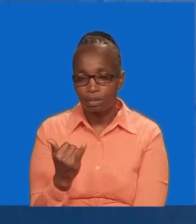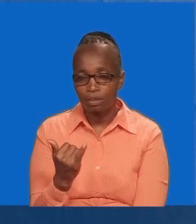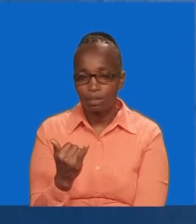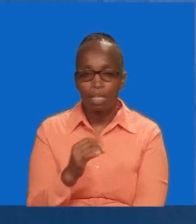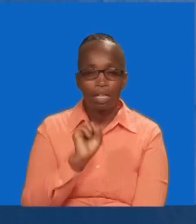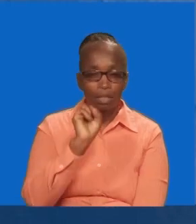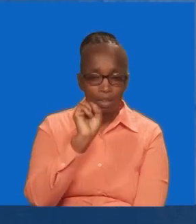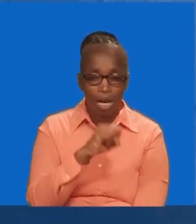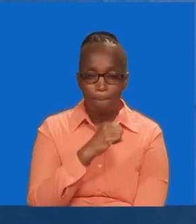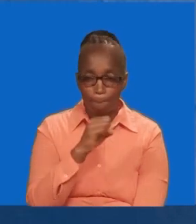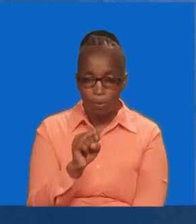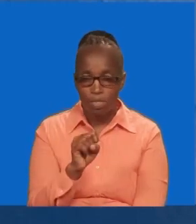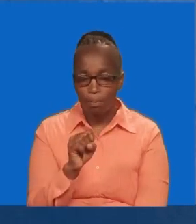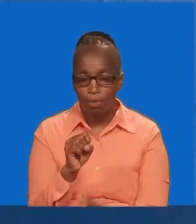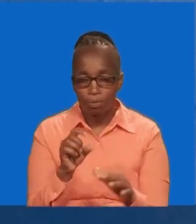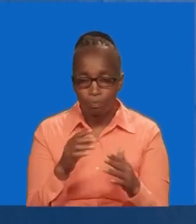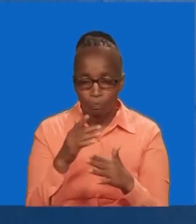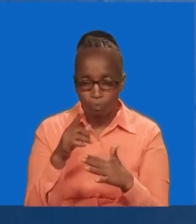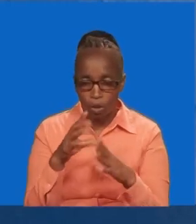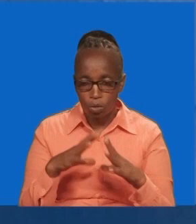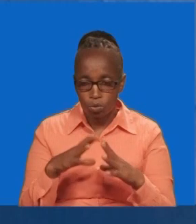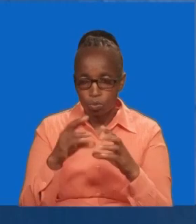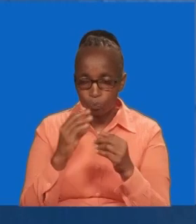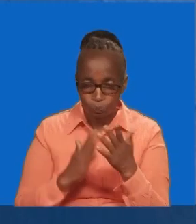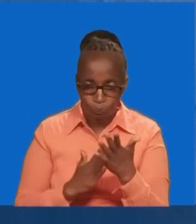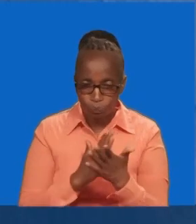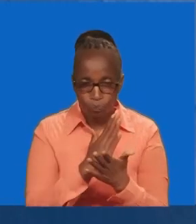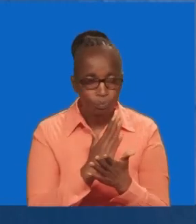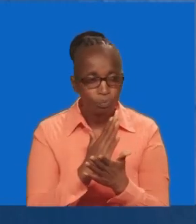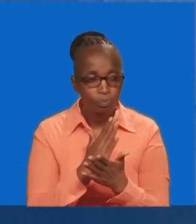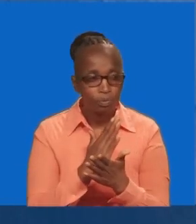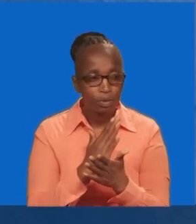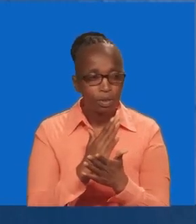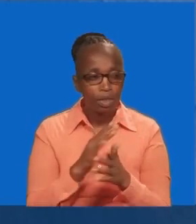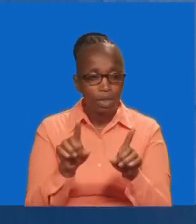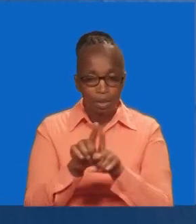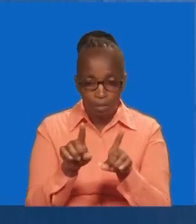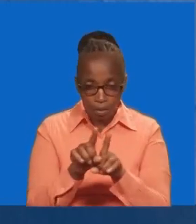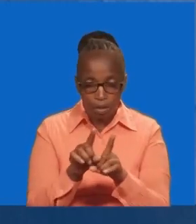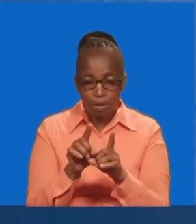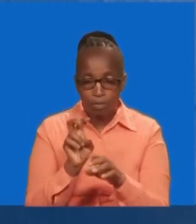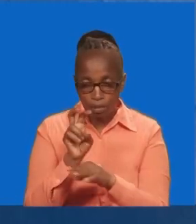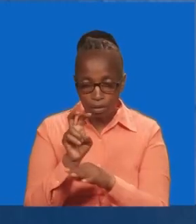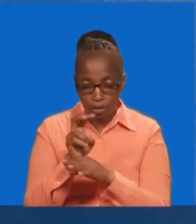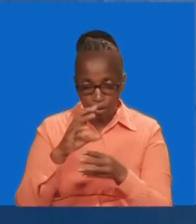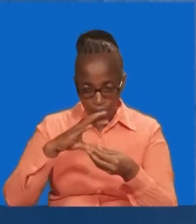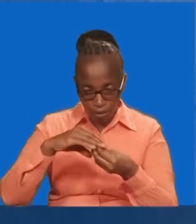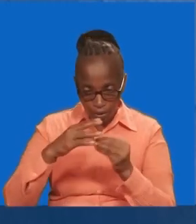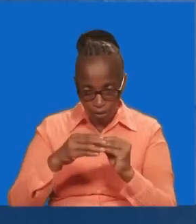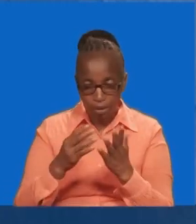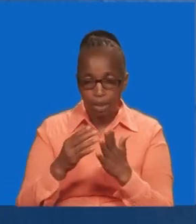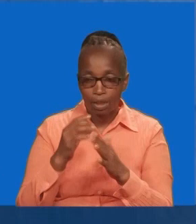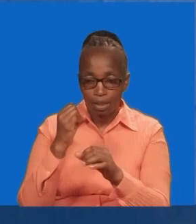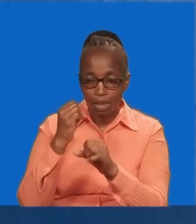not penetrate and deceive people as it is since creation. It's the work of a